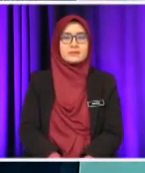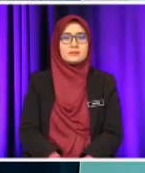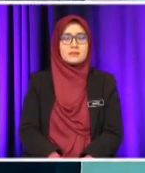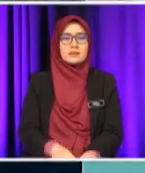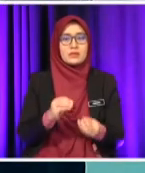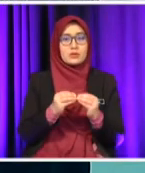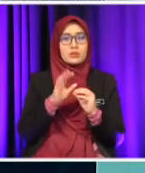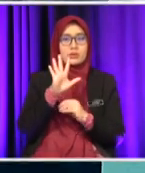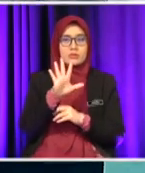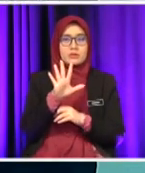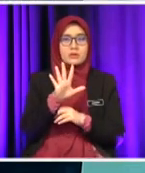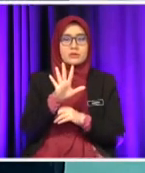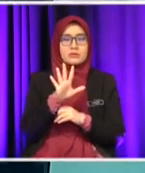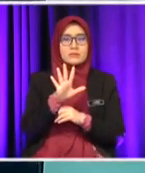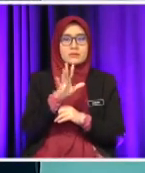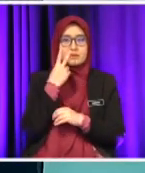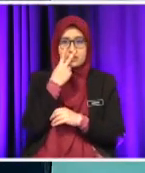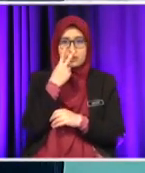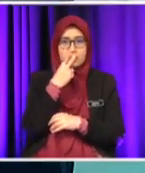kelima ciri-ciri